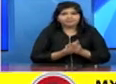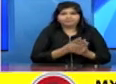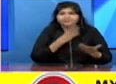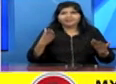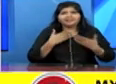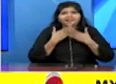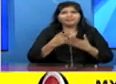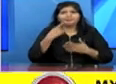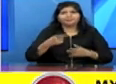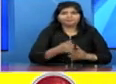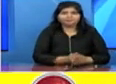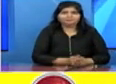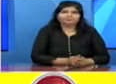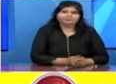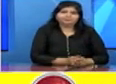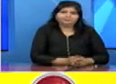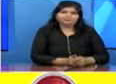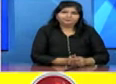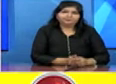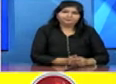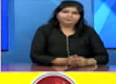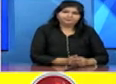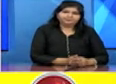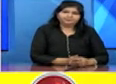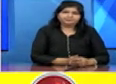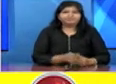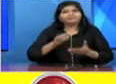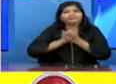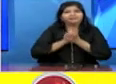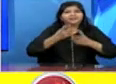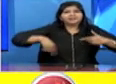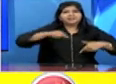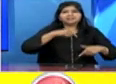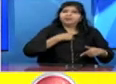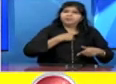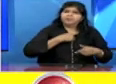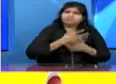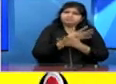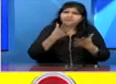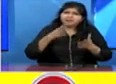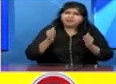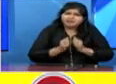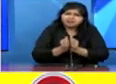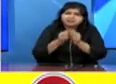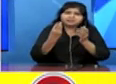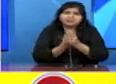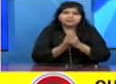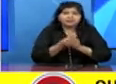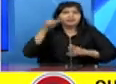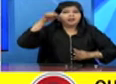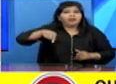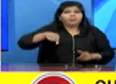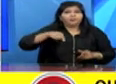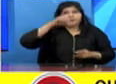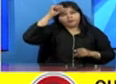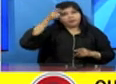आपको। धन्यवाद डॉक्टर। थैंक यू सर। साथियों, हमारे ये तमाम साथी आपको, पूरे देश